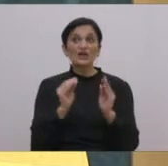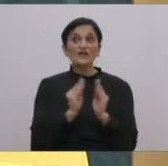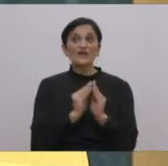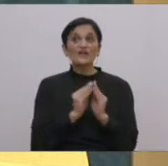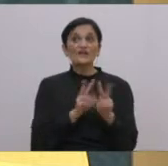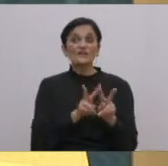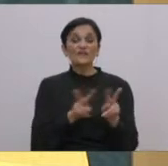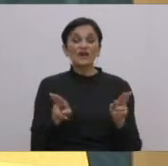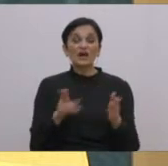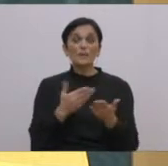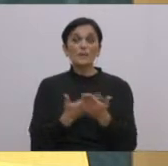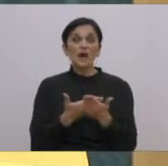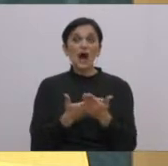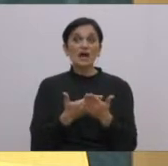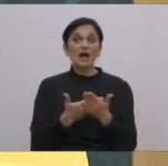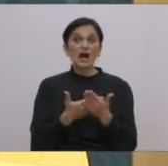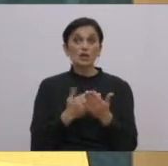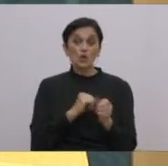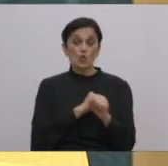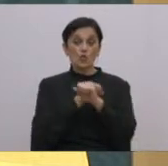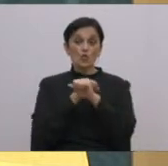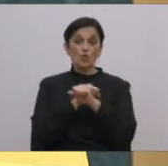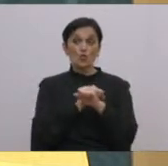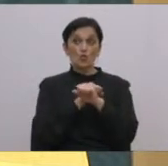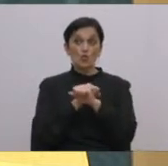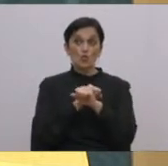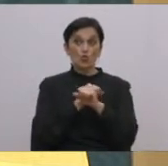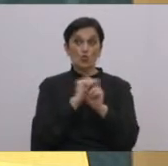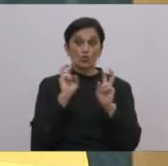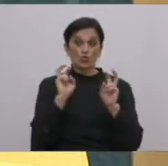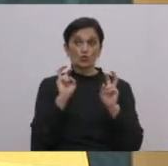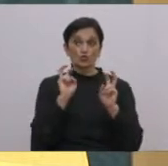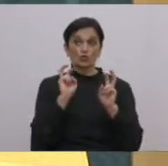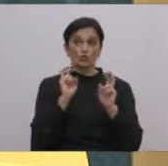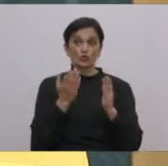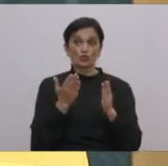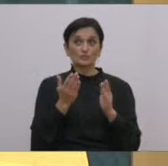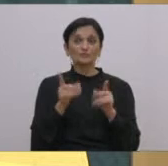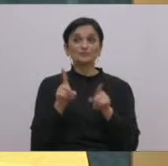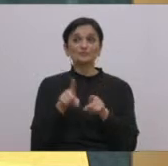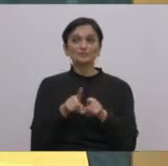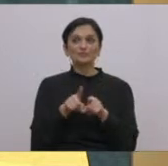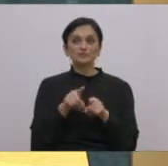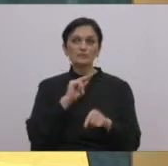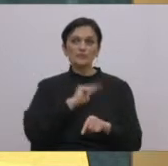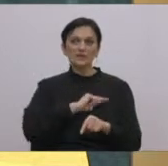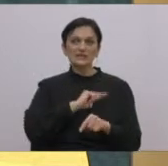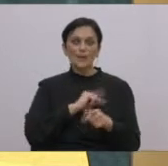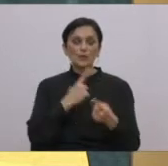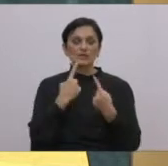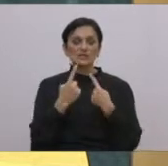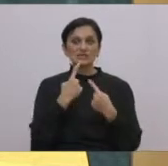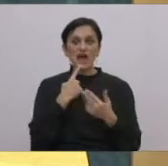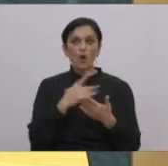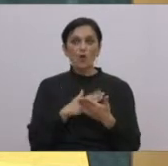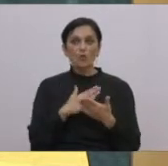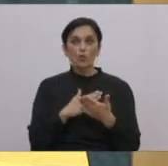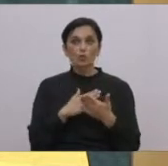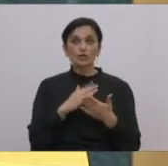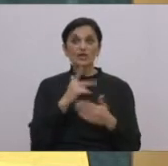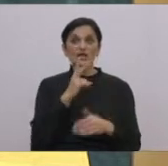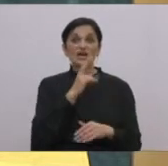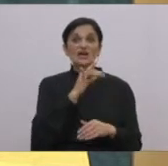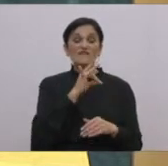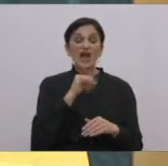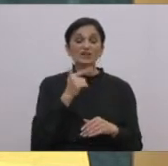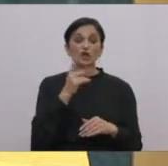გვაქვს მაგალითად, რადგან კურორტებზე და ასე ვთქვათ, იმ სამუშაოებზია საუბარი, აი სწორედ ქვეშეთიკობის